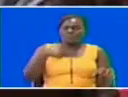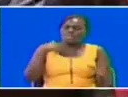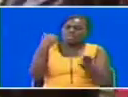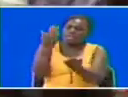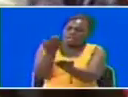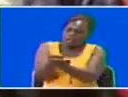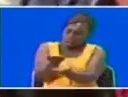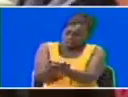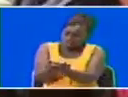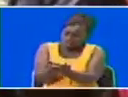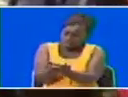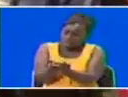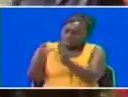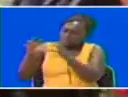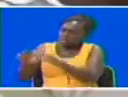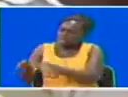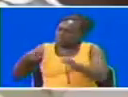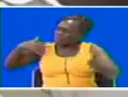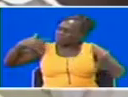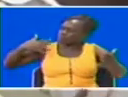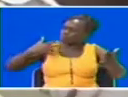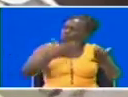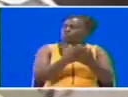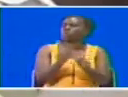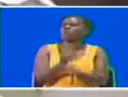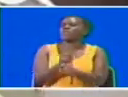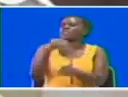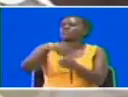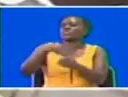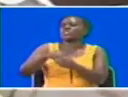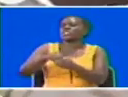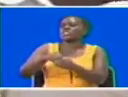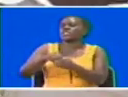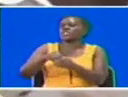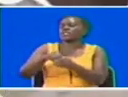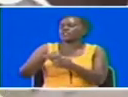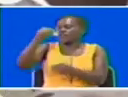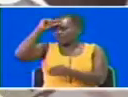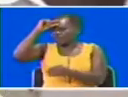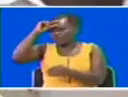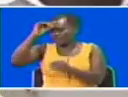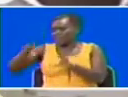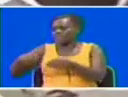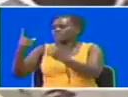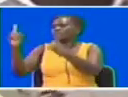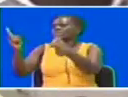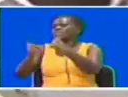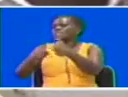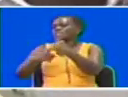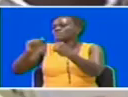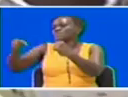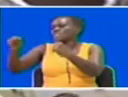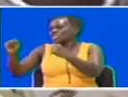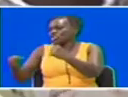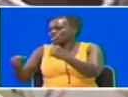wewe. Tutateseka baka siku gani? Na tuko serikalini. Na tulitoa kura, hiyo 6 million, ambayo iliingia Jubilee